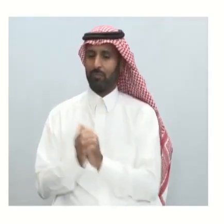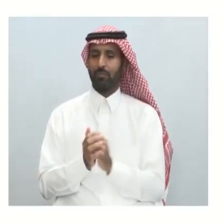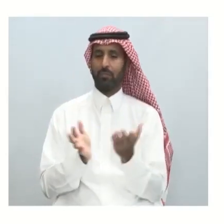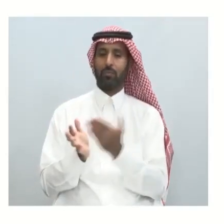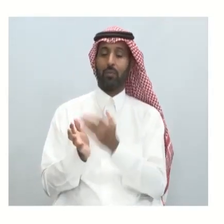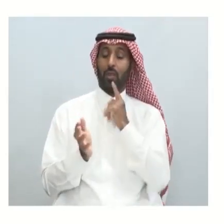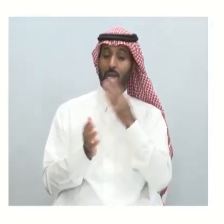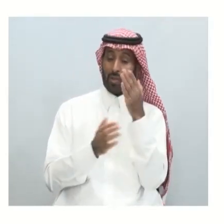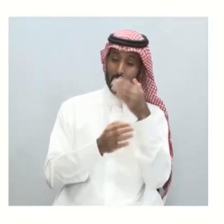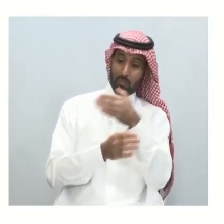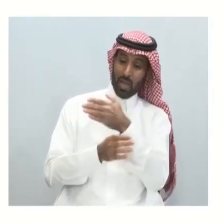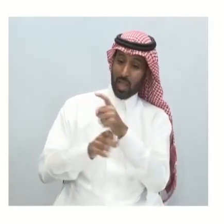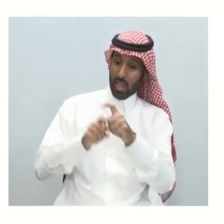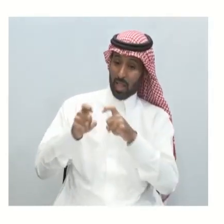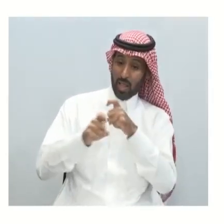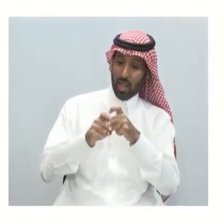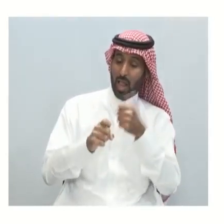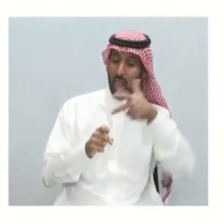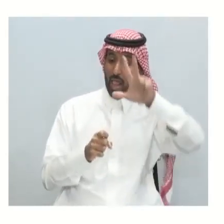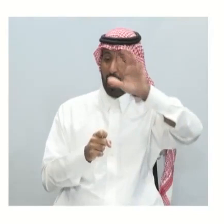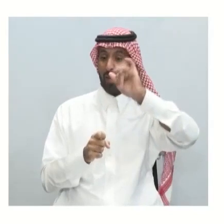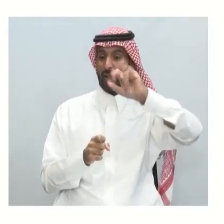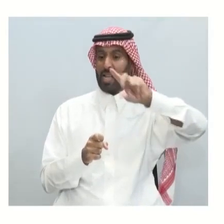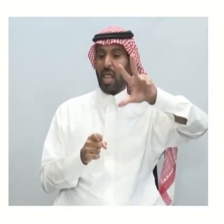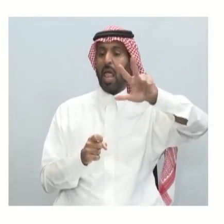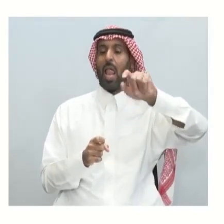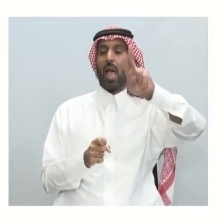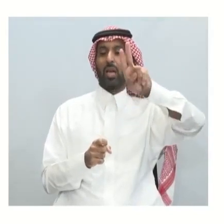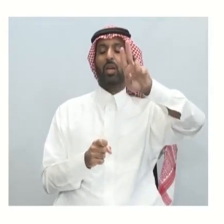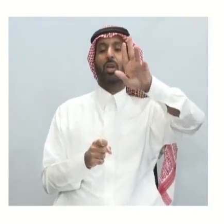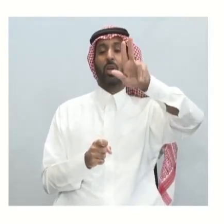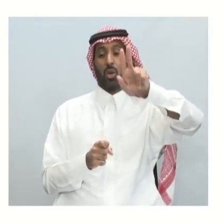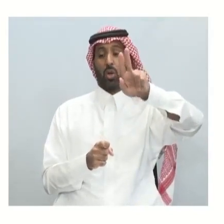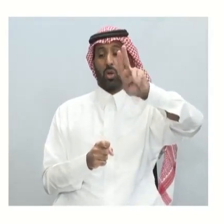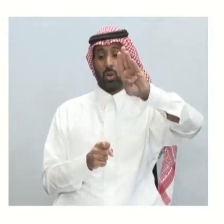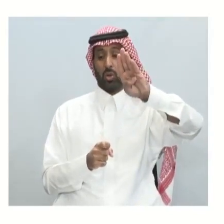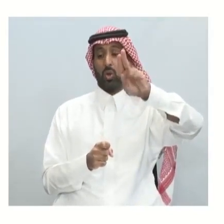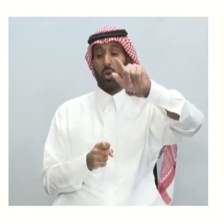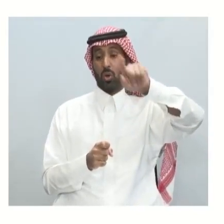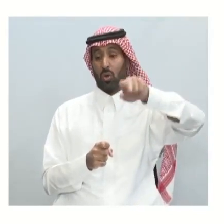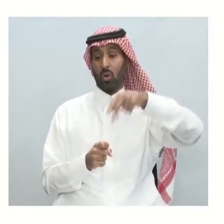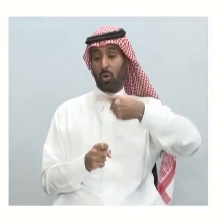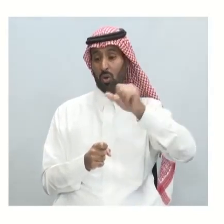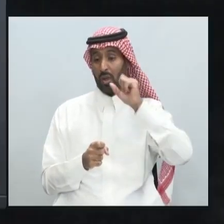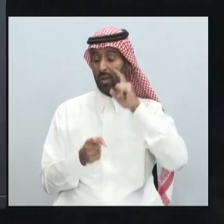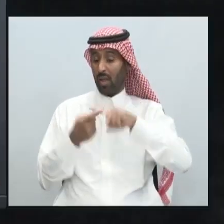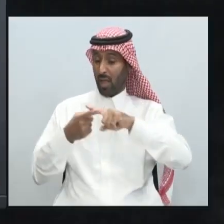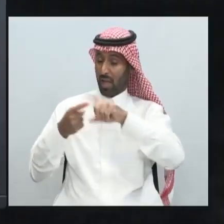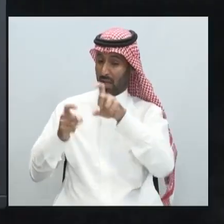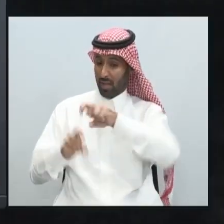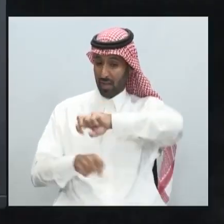الميل الالكتروني والكهرو سالبيه وخواص الروابط يعتمد نوع الرابطه